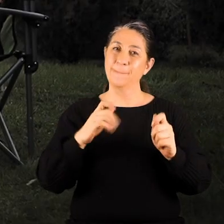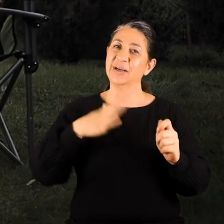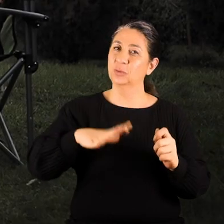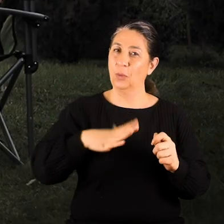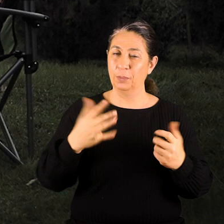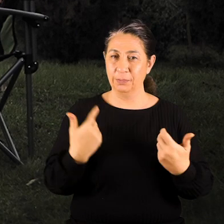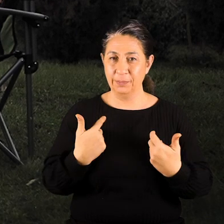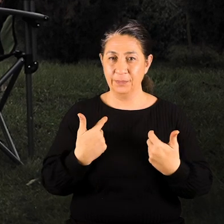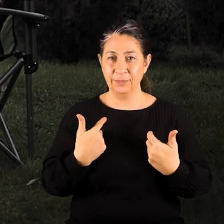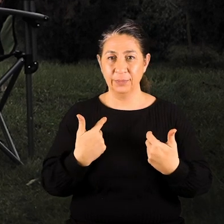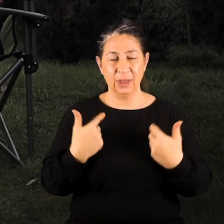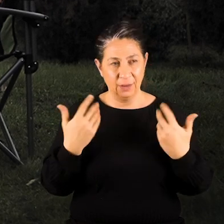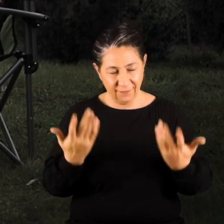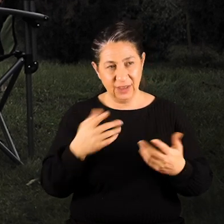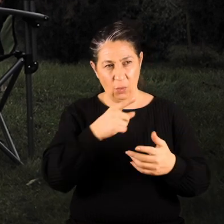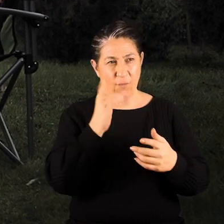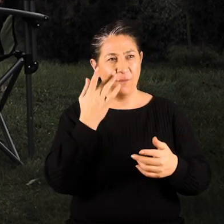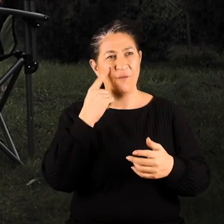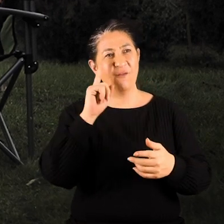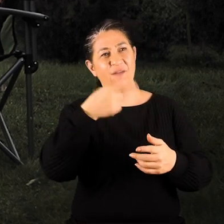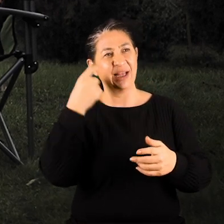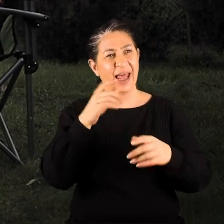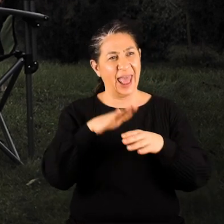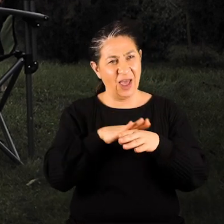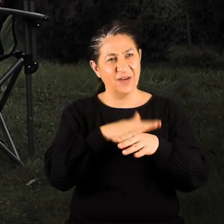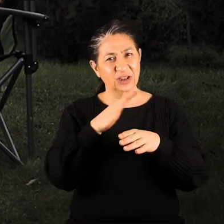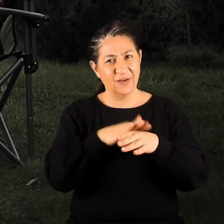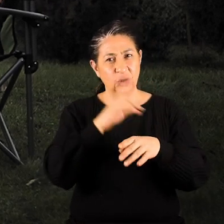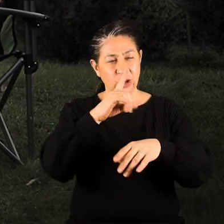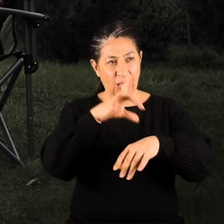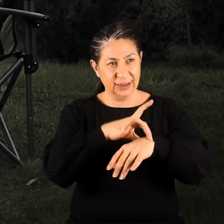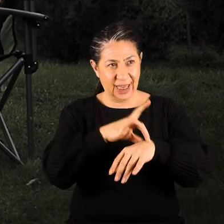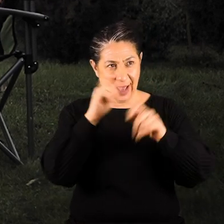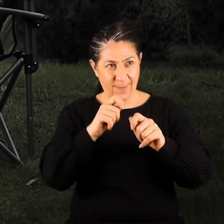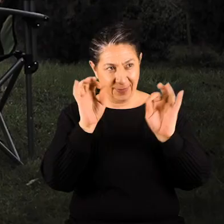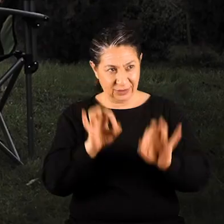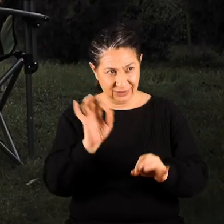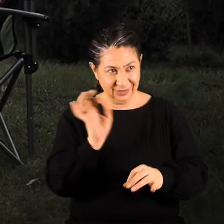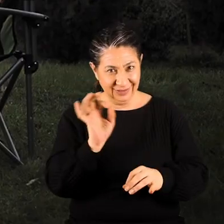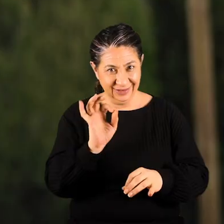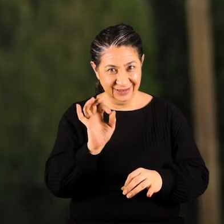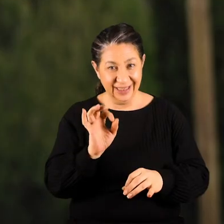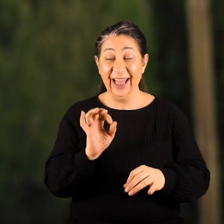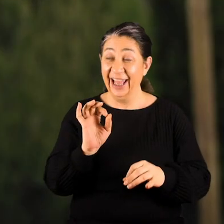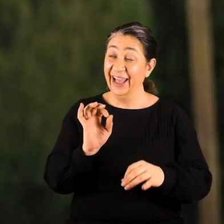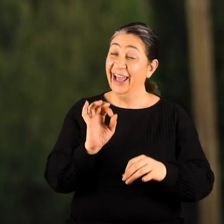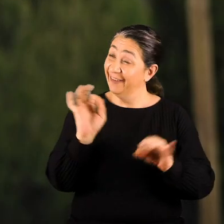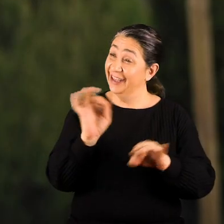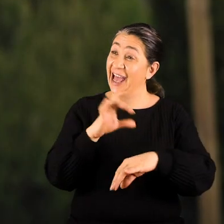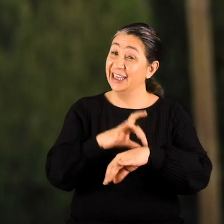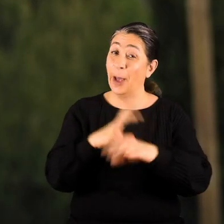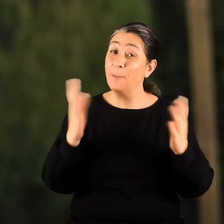amacım. Ve zaten o farkındalığı yavaş yavaş önce hastanede yapmaya başlamışsın galiba, değil mi? Hastanede